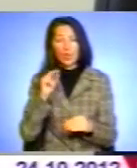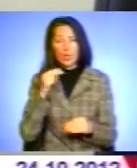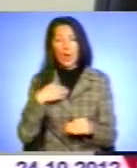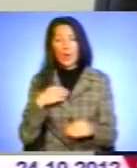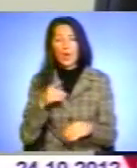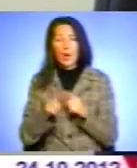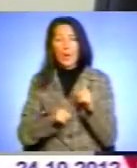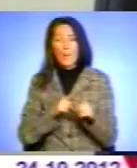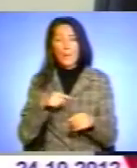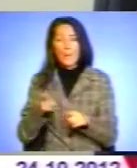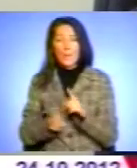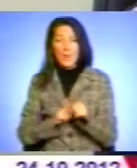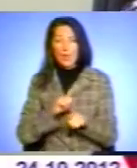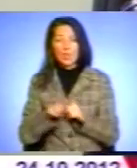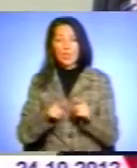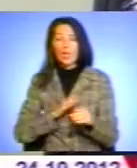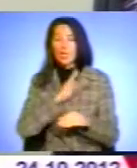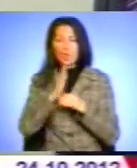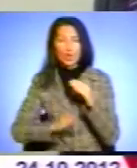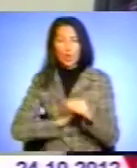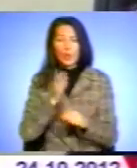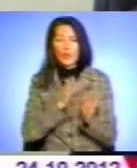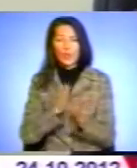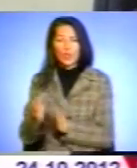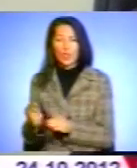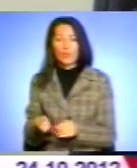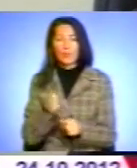на цілодобовий режим несення служби. На сьогоднішній день ми